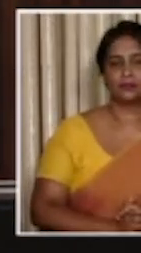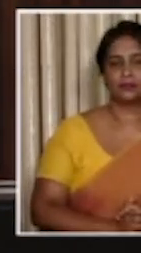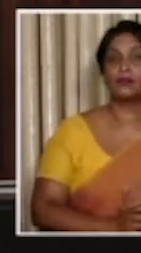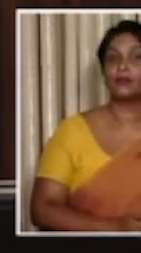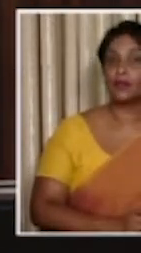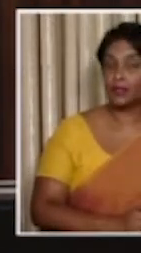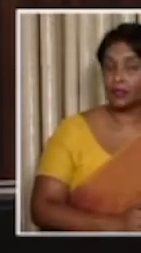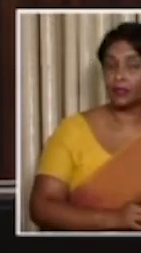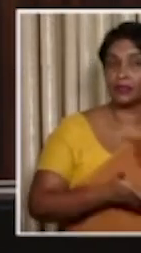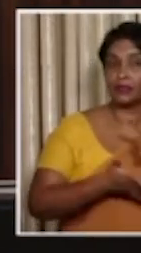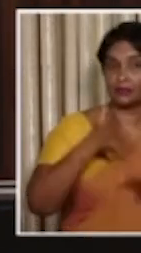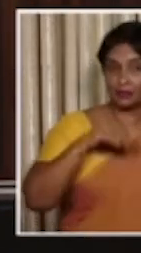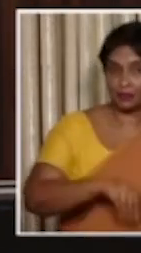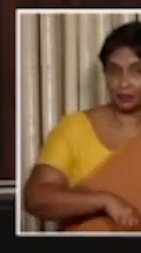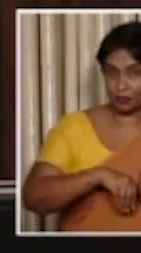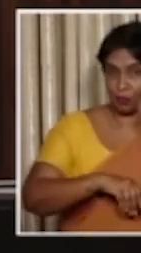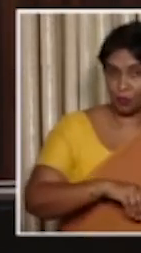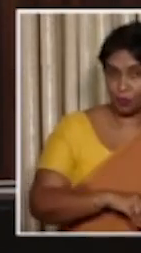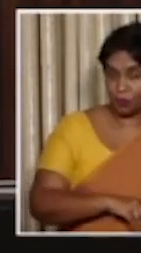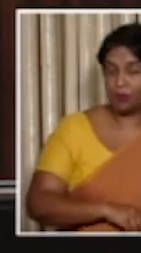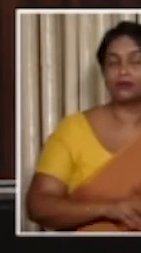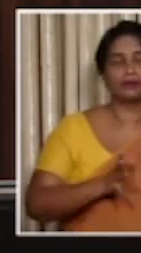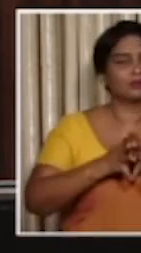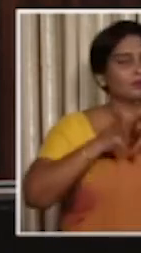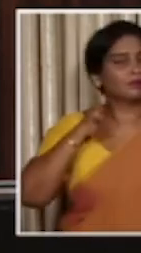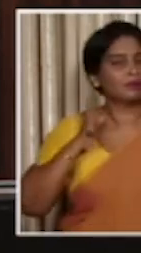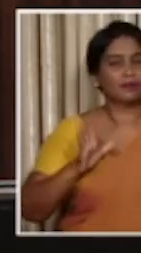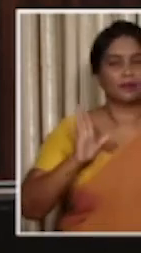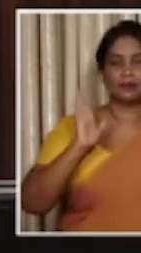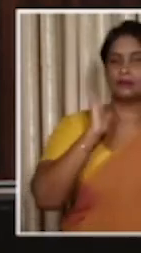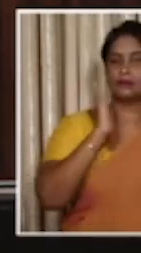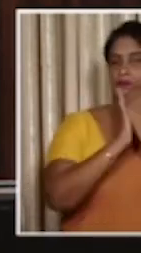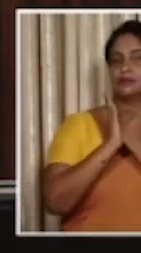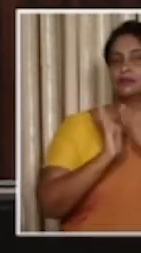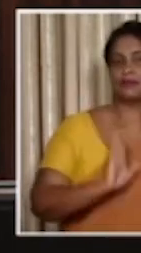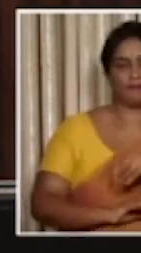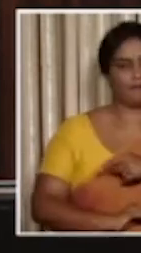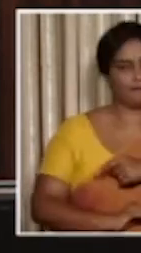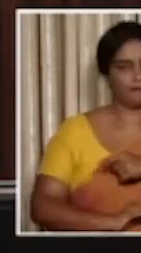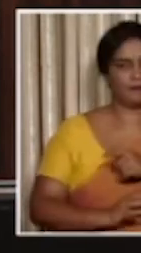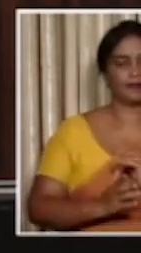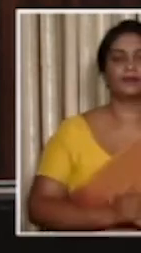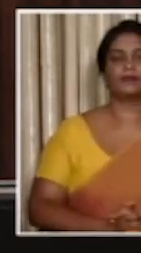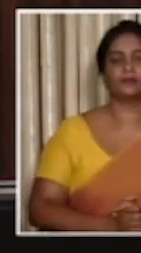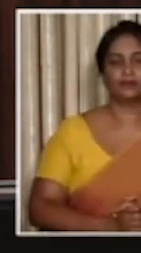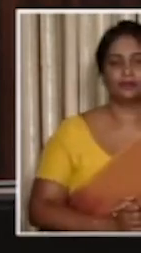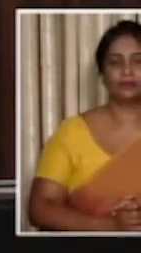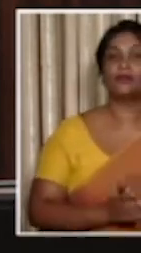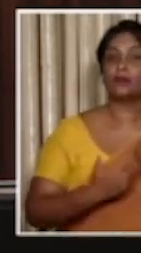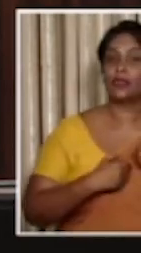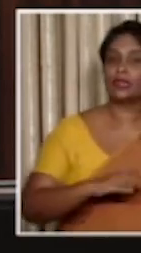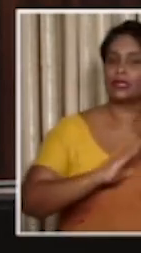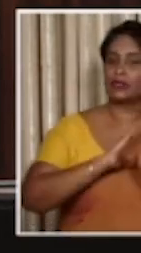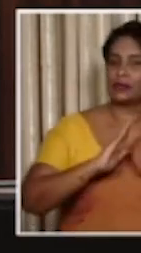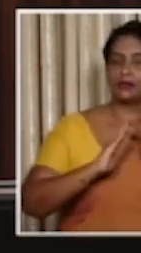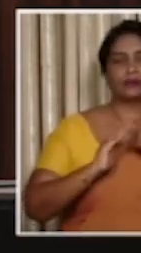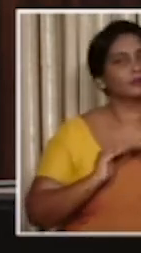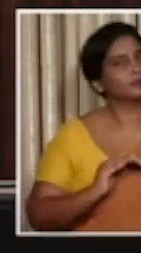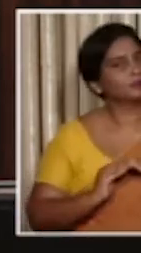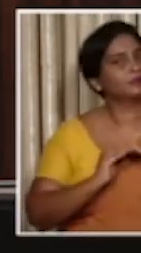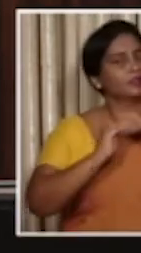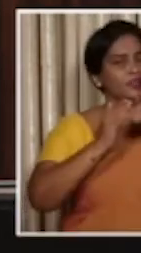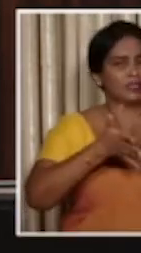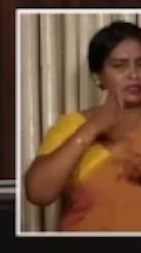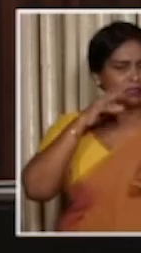ඒ ජනවරම විශාල කරුණු ගණනාවකින් සමන්විත වී තිබෙනවා. අපේ රටේ ගොඩනැගුණු මේ